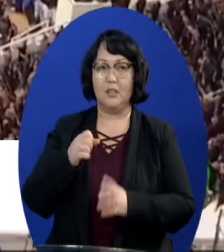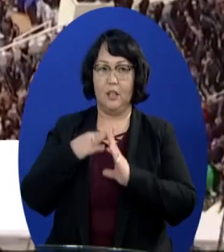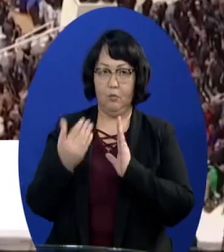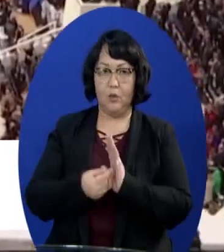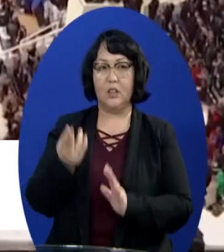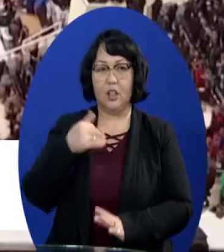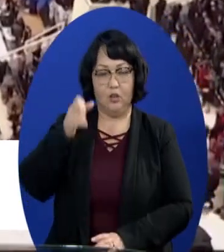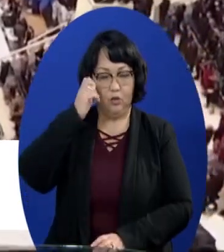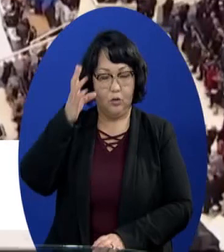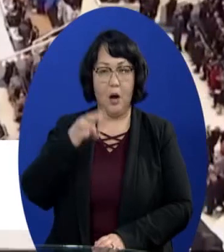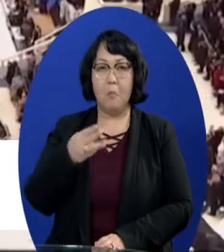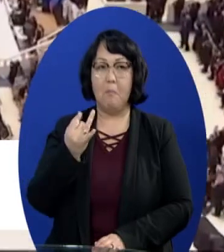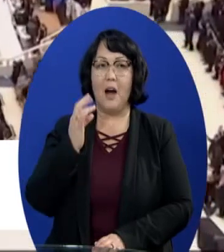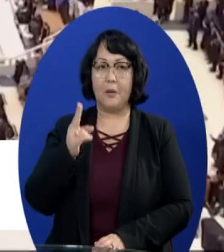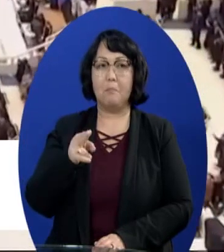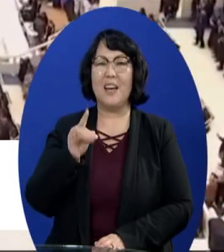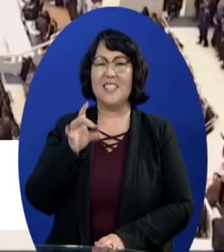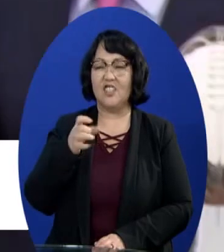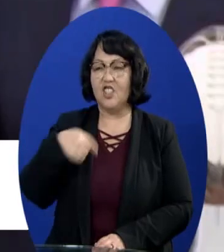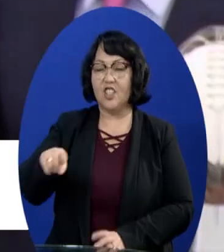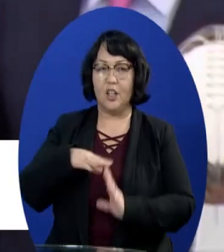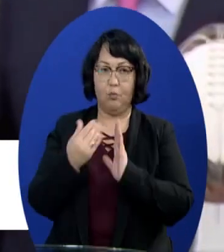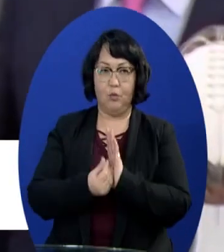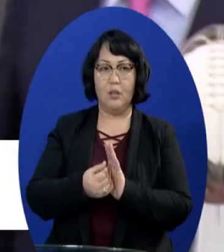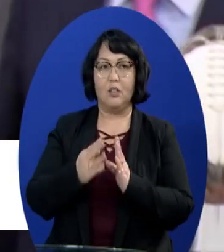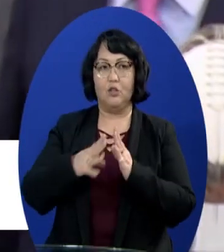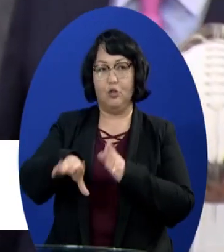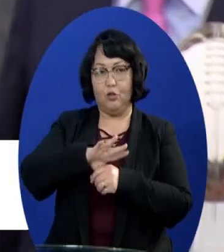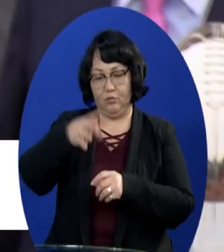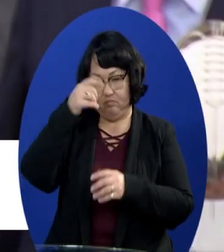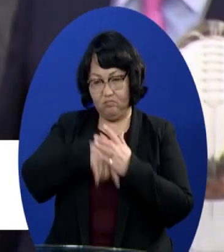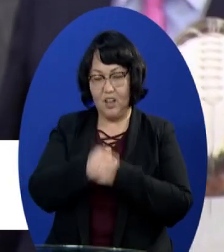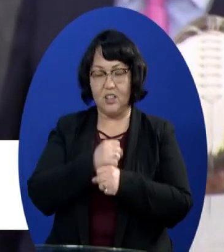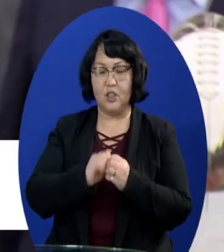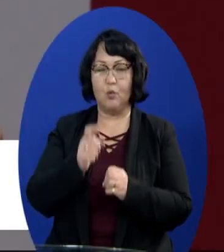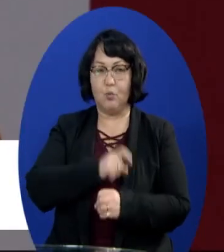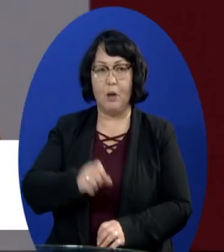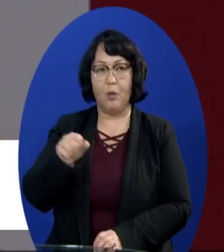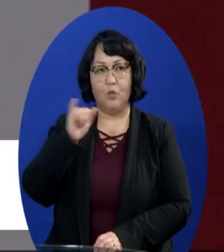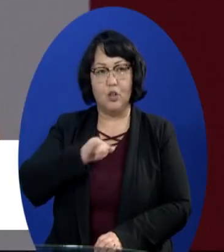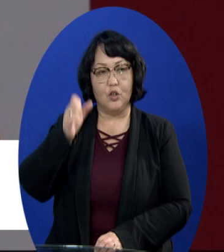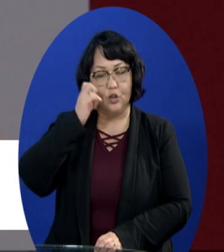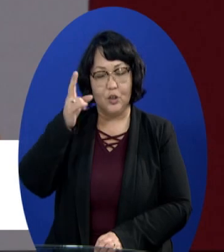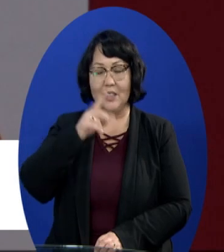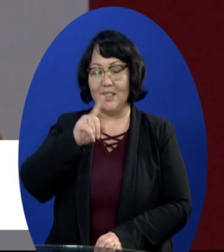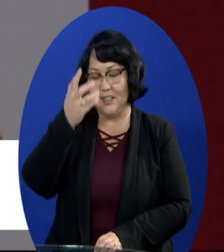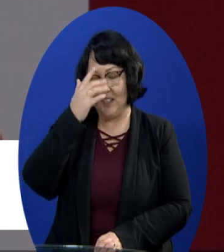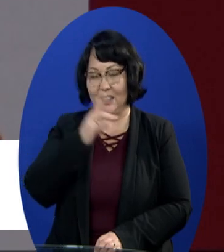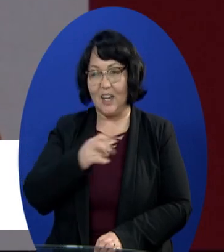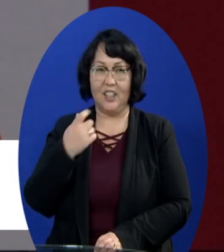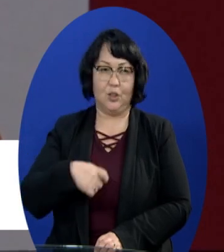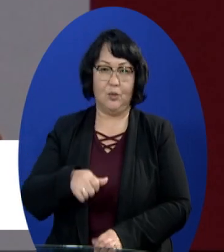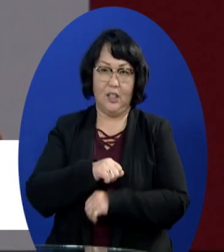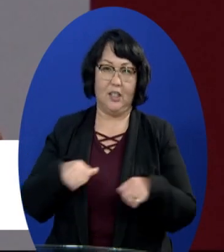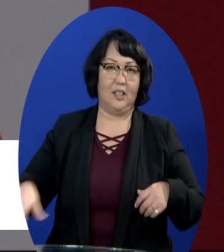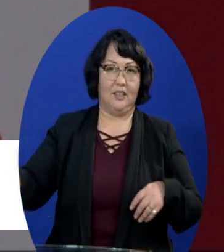дэд ерөнхийлөгч Майк Пенс болон түүний гэр бүл мөн цагаан ордны ажилтнууд Трампийн засаг захиргааны гишүүд болон иргэд түмэндээ талархаж